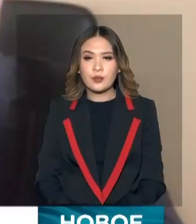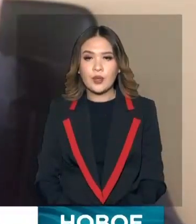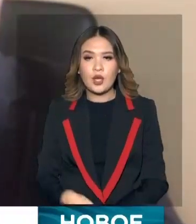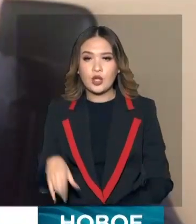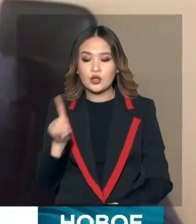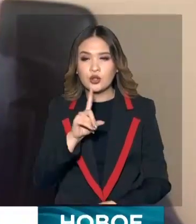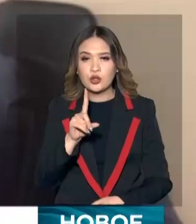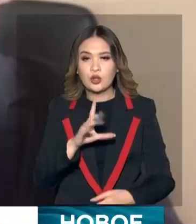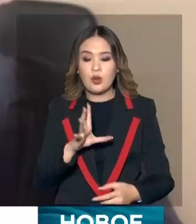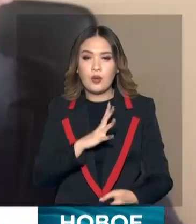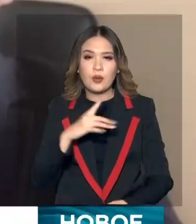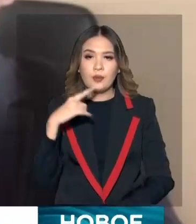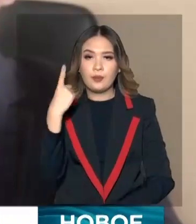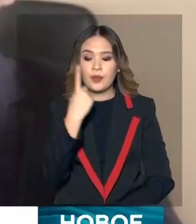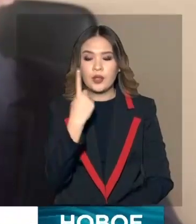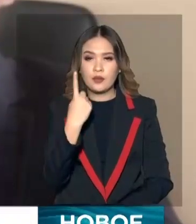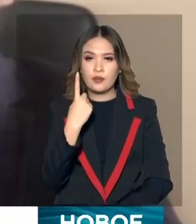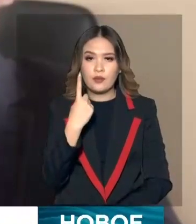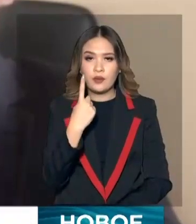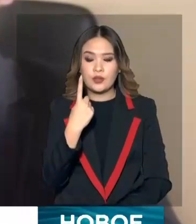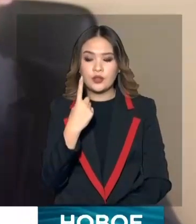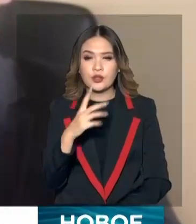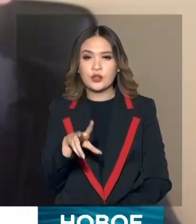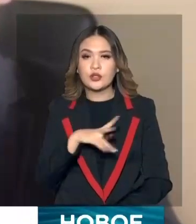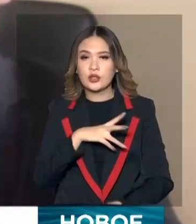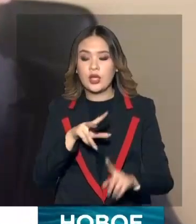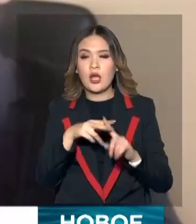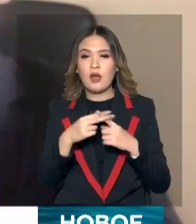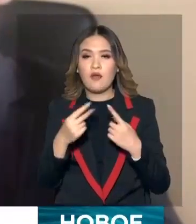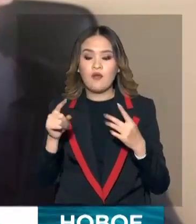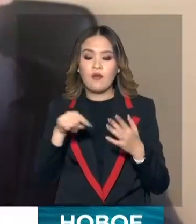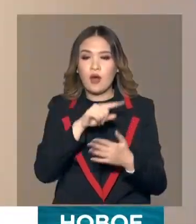Что касается первой части вашего вопроса,